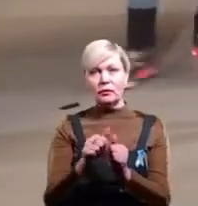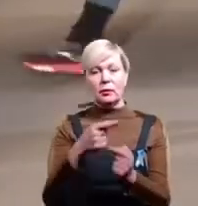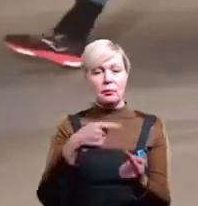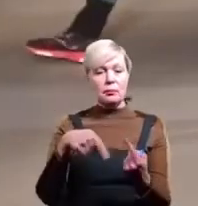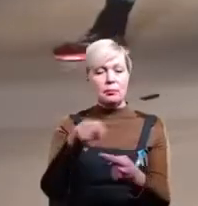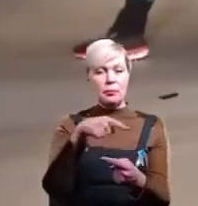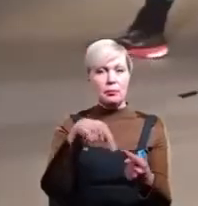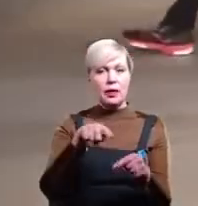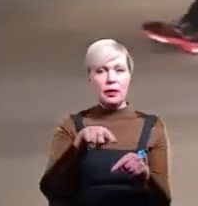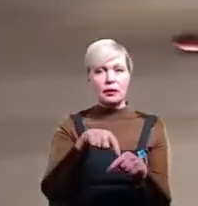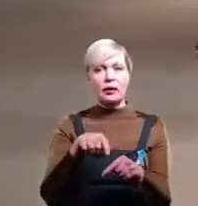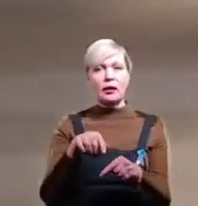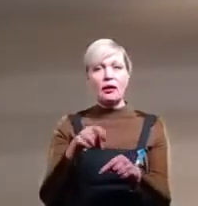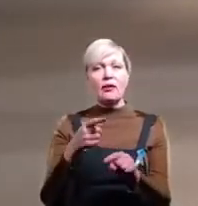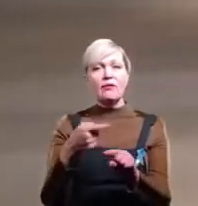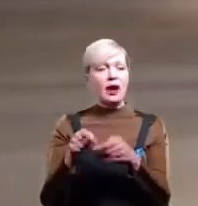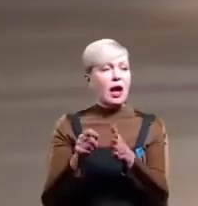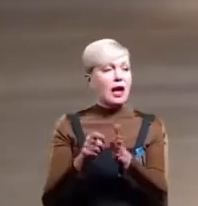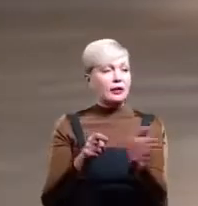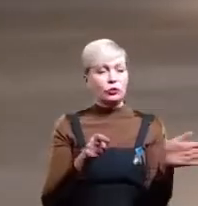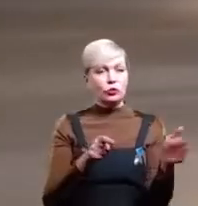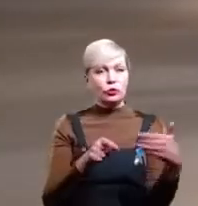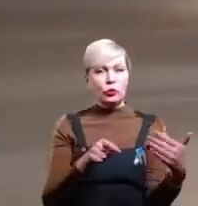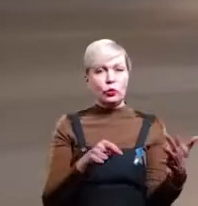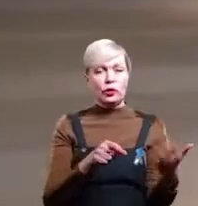бег в эту сторону.